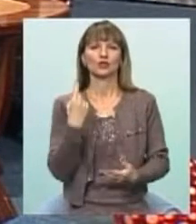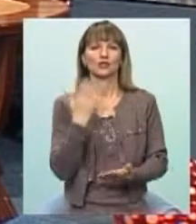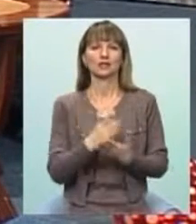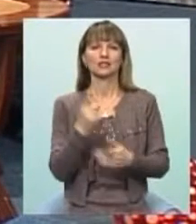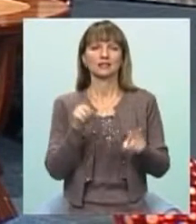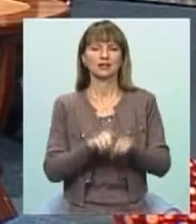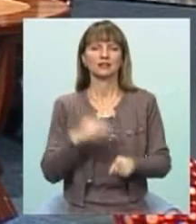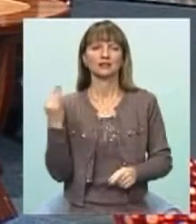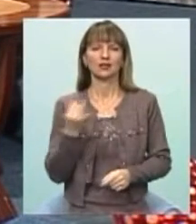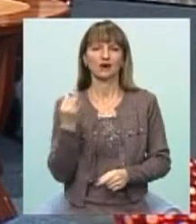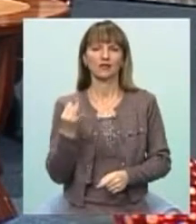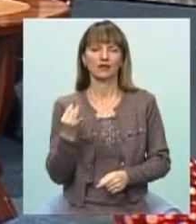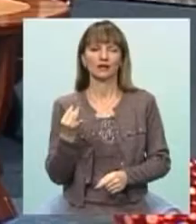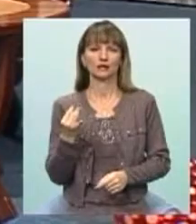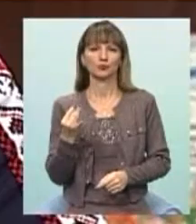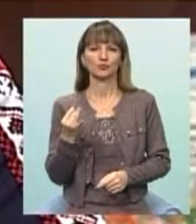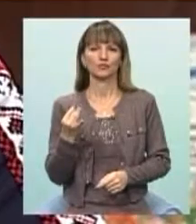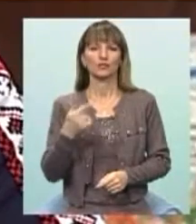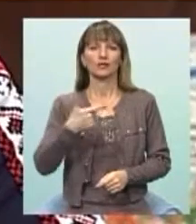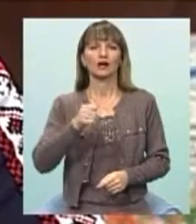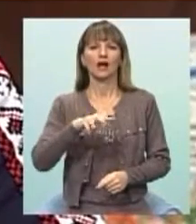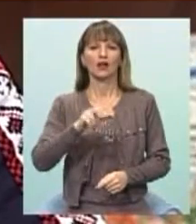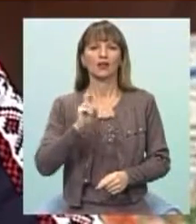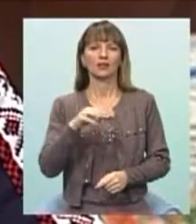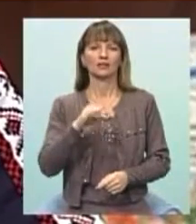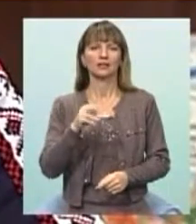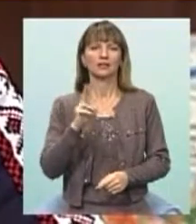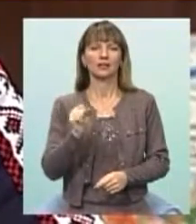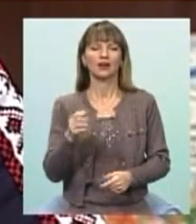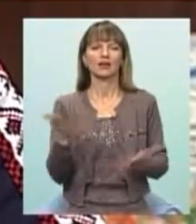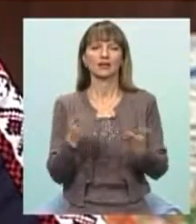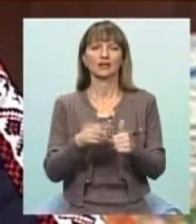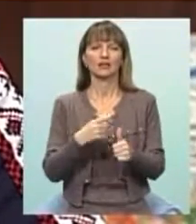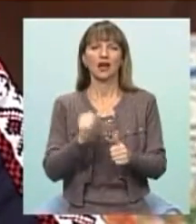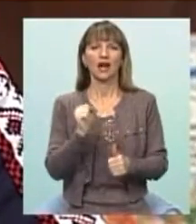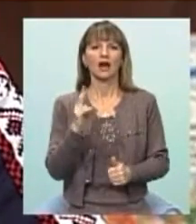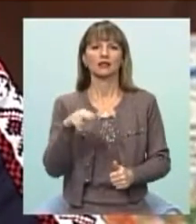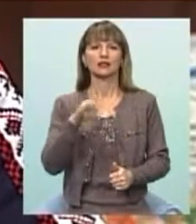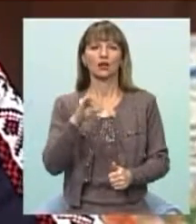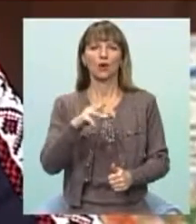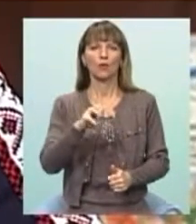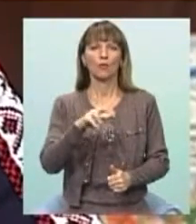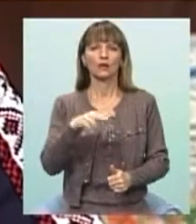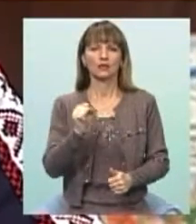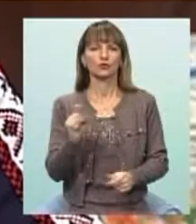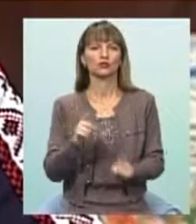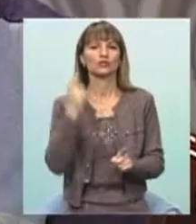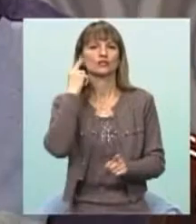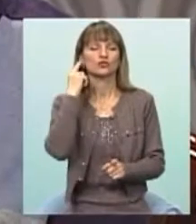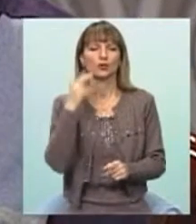існує цікава така галактика, яка називається Андромедами. Що ти чув про таку цікаву назву